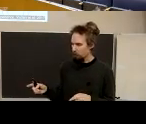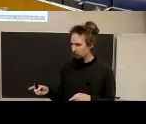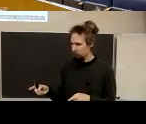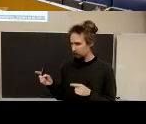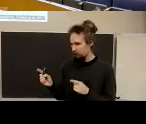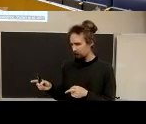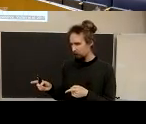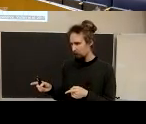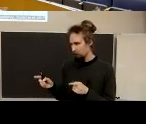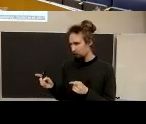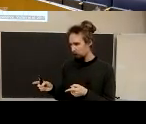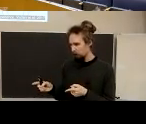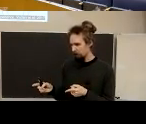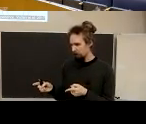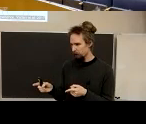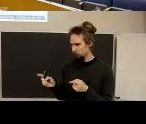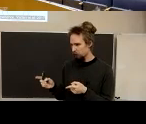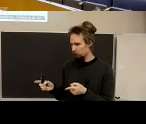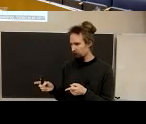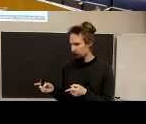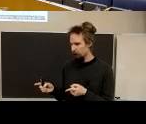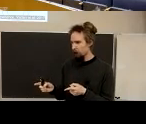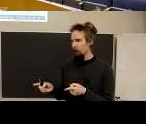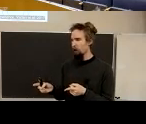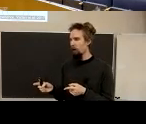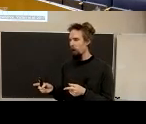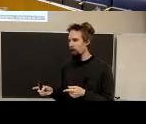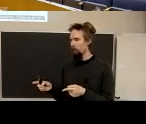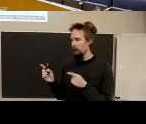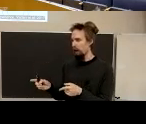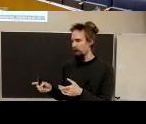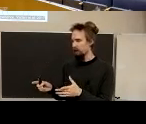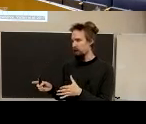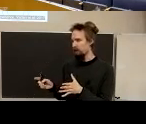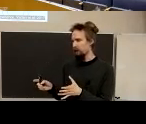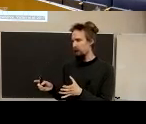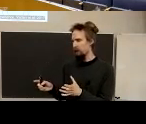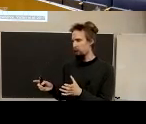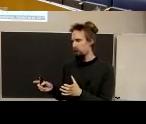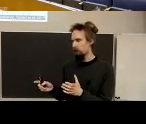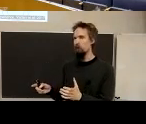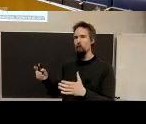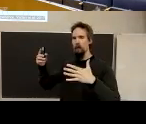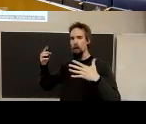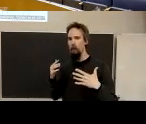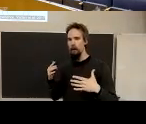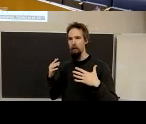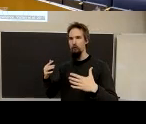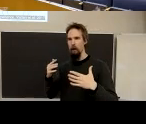Sitten kolmas, mitä myös käytetään psykologisessa tutkimuksessa, on ymmärtää itse transcendenssi tämmöiseksi